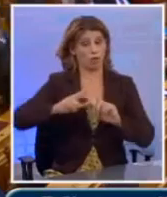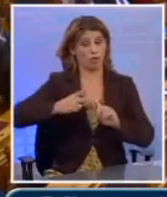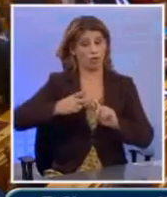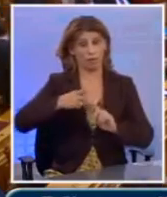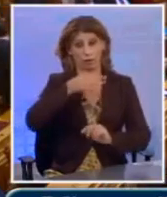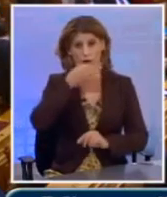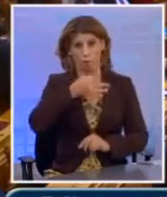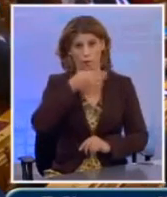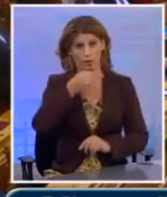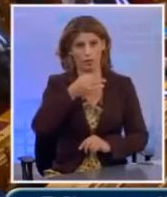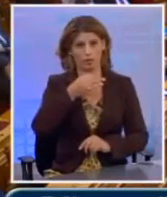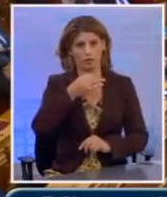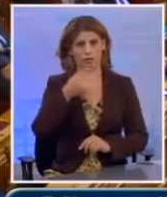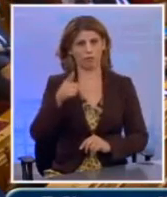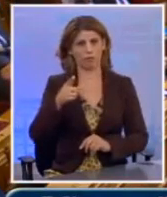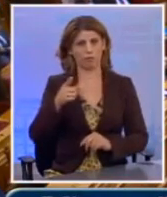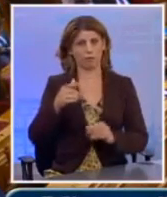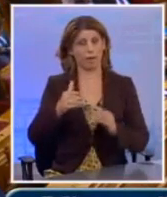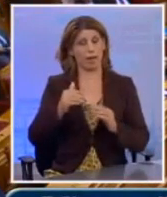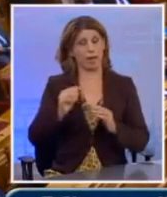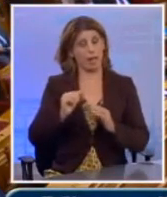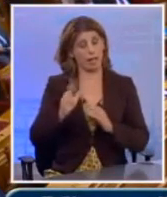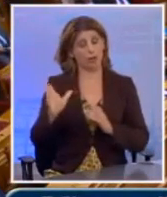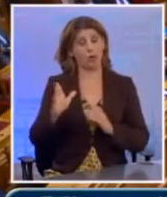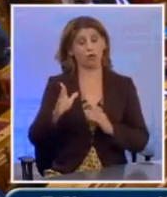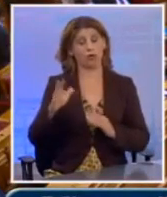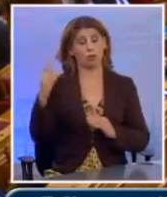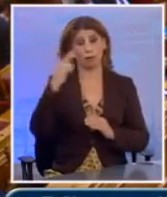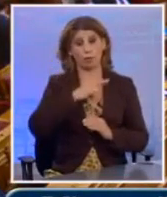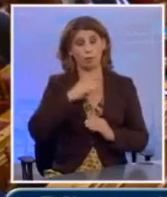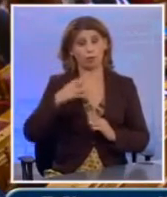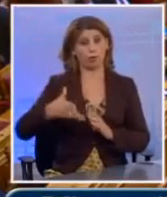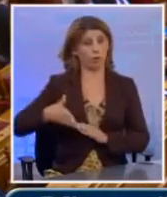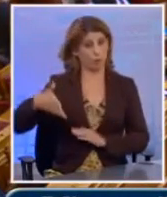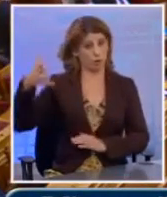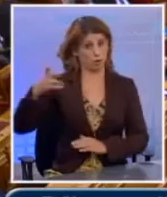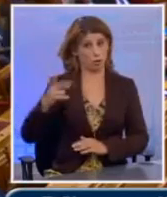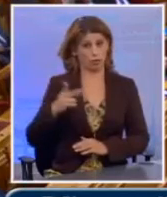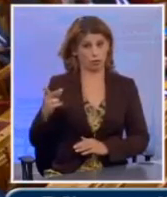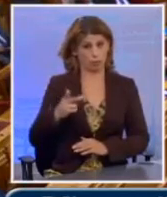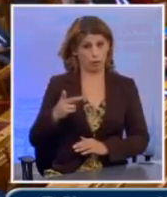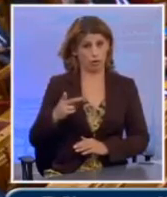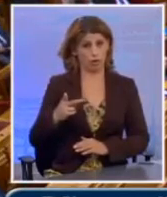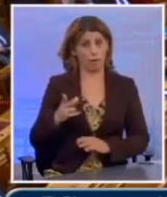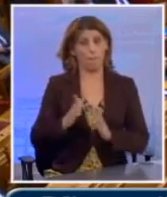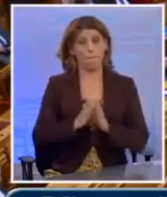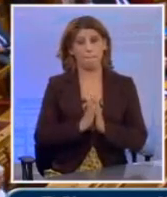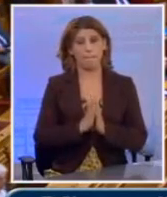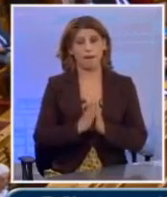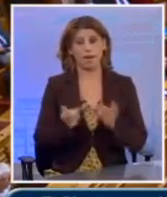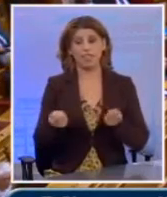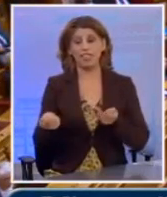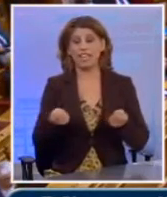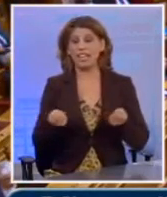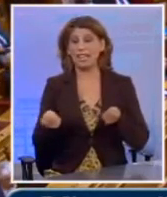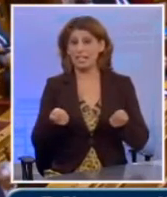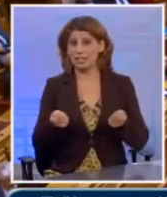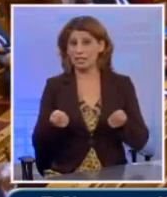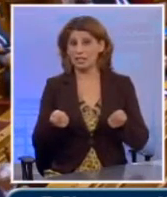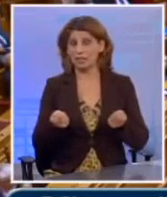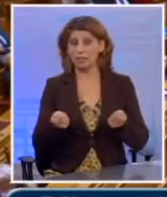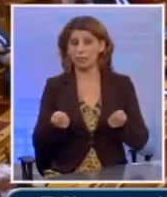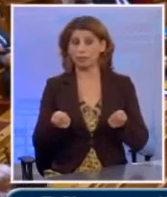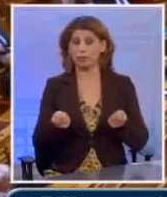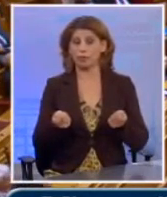ήσουν, ενώ και πέραν του Πρωθυπουργού και του κυρίου Μητσοτάκη, να κάνουν μια διαχείριση